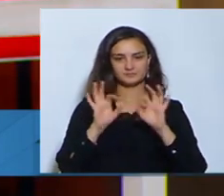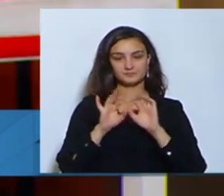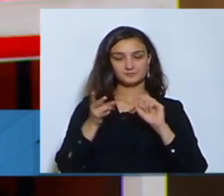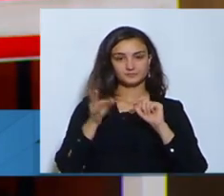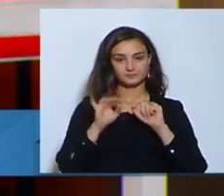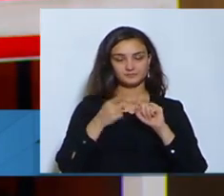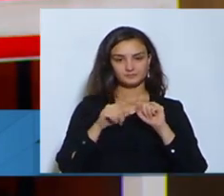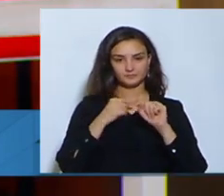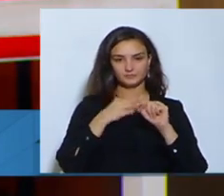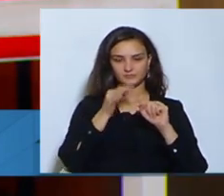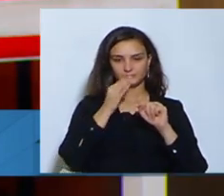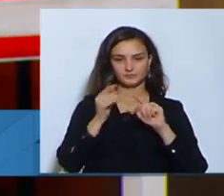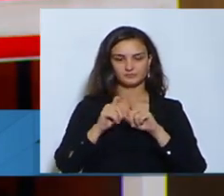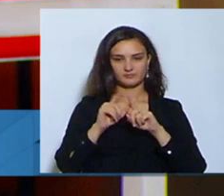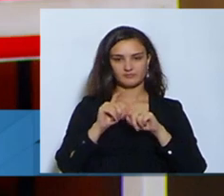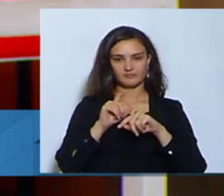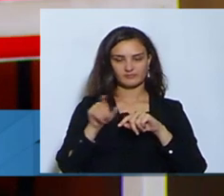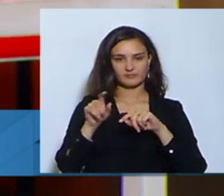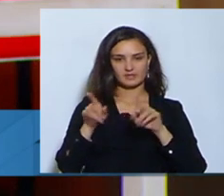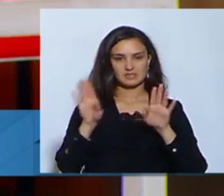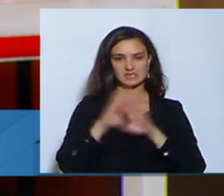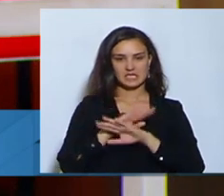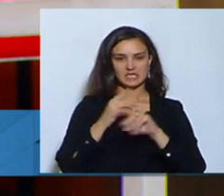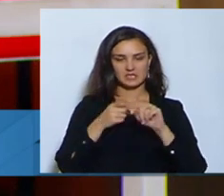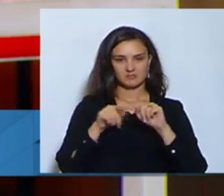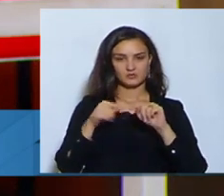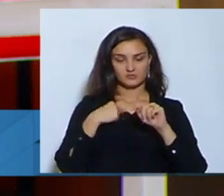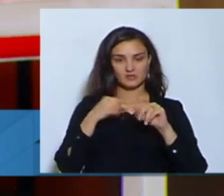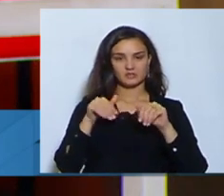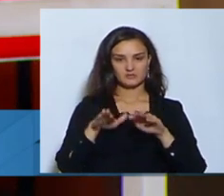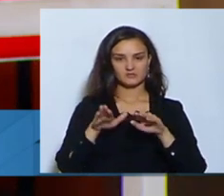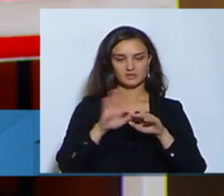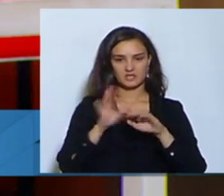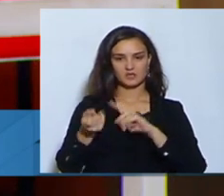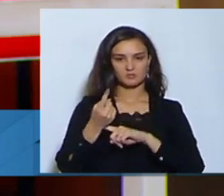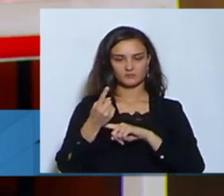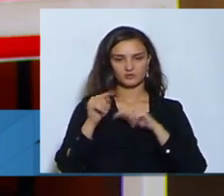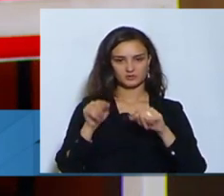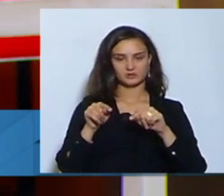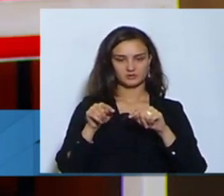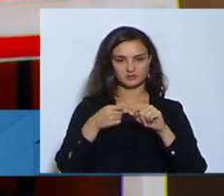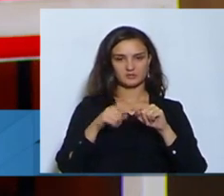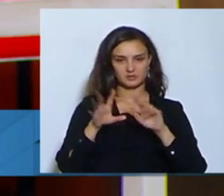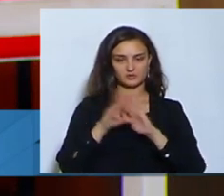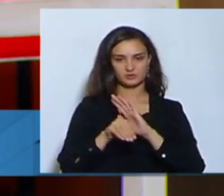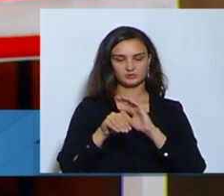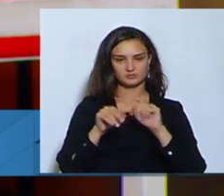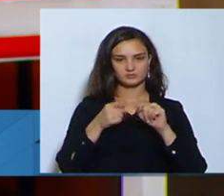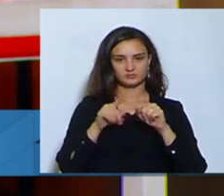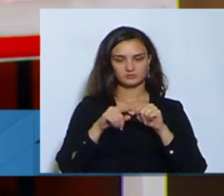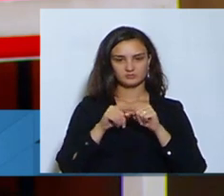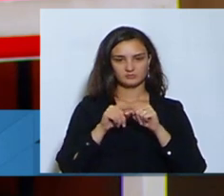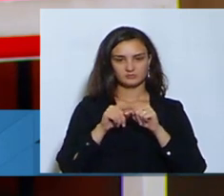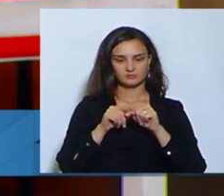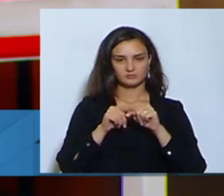თუმცა მომეწონა მე ეს სირაქლემას პოზიცია. ჩვენ გადავწყვიტეთ არ აღმოჩნდეთ სირაქლემას პოზიციაში. ყოველ